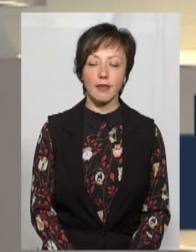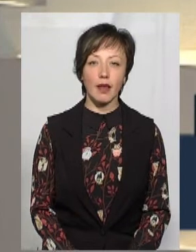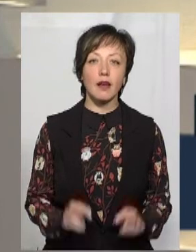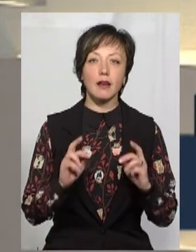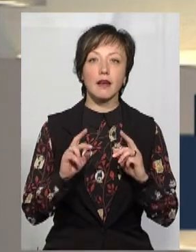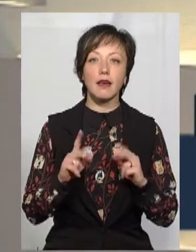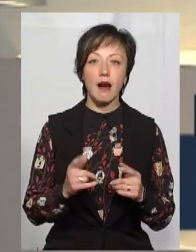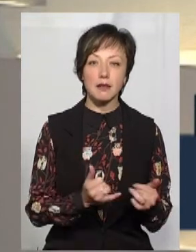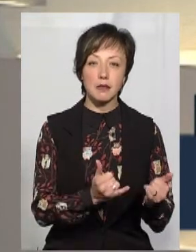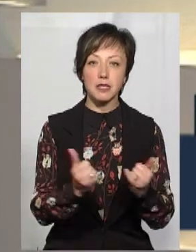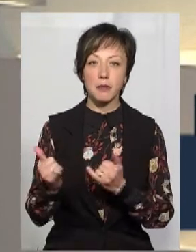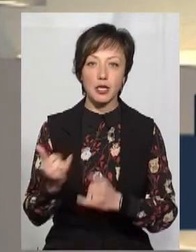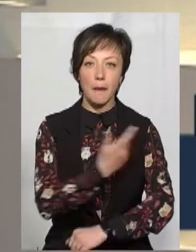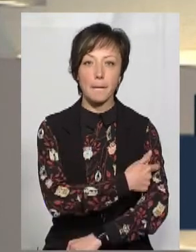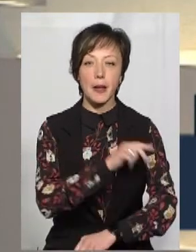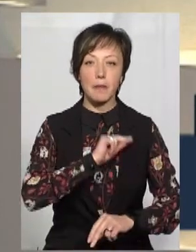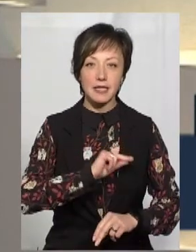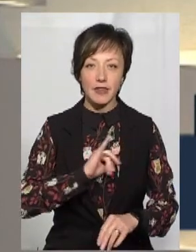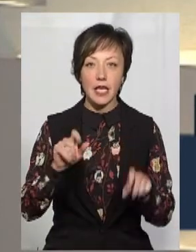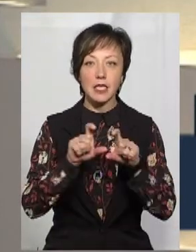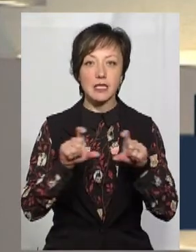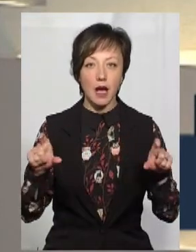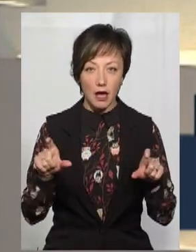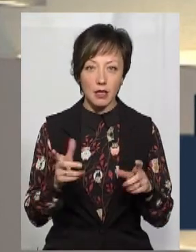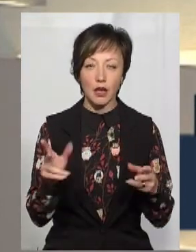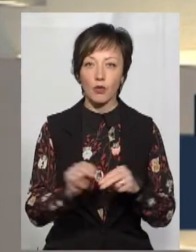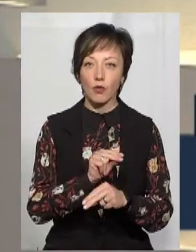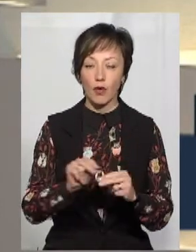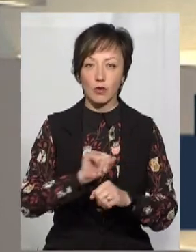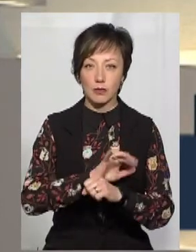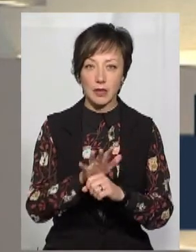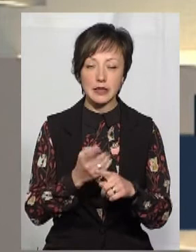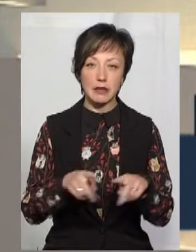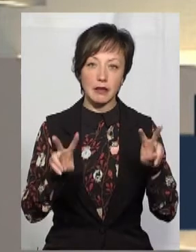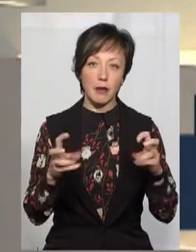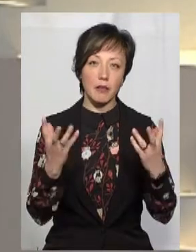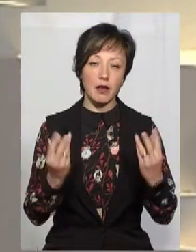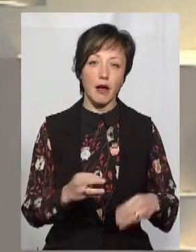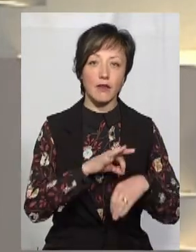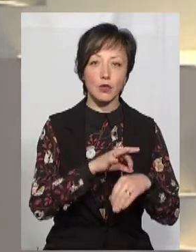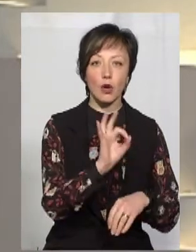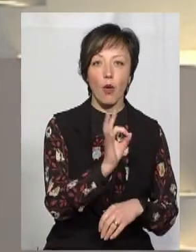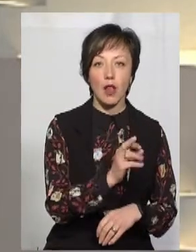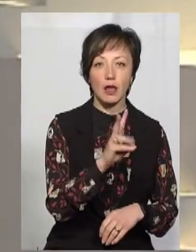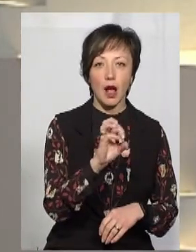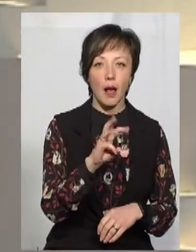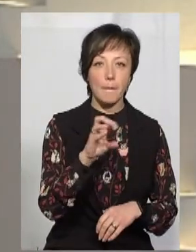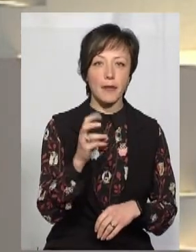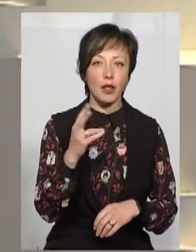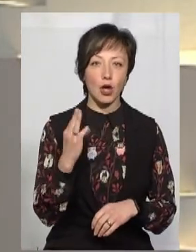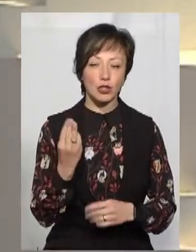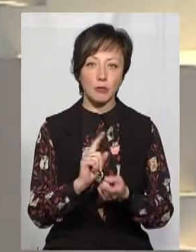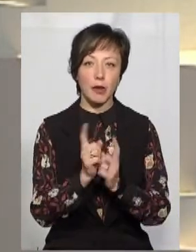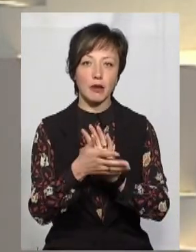Як забезпечені медпрацівники і заклади, орієнтовані на лікування від ковід? Це тема дня. Мене звати Олена Каміняш. На жестову мову